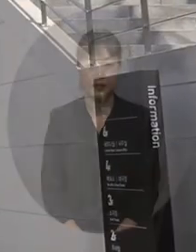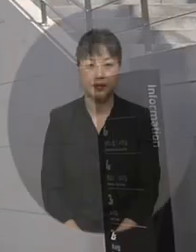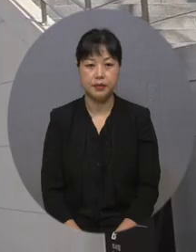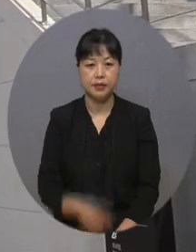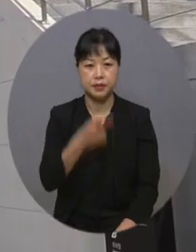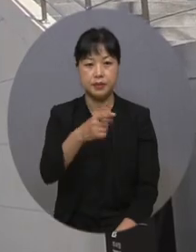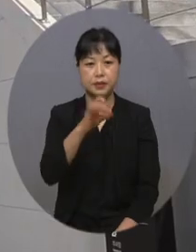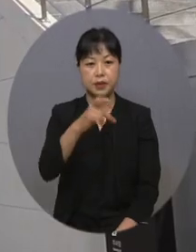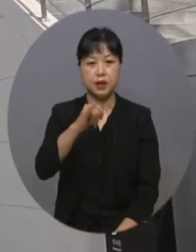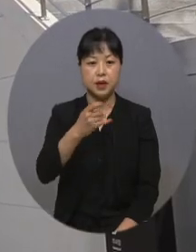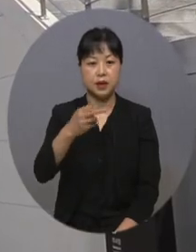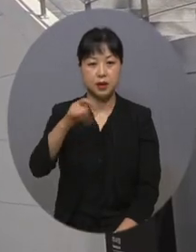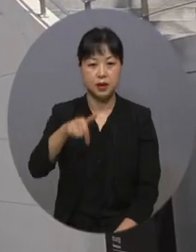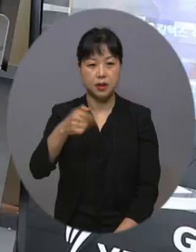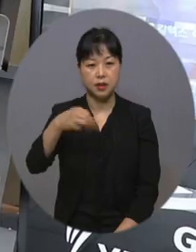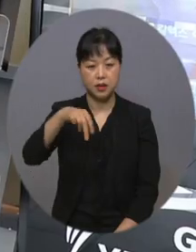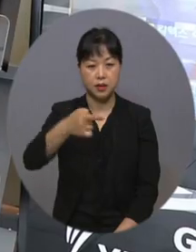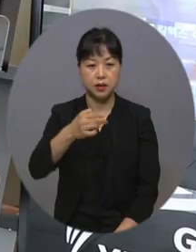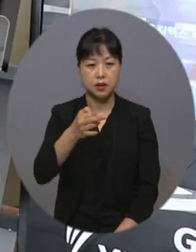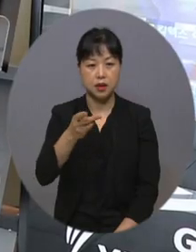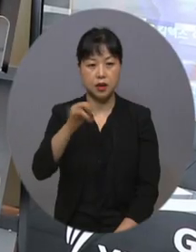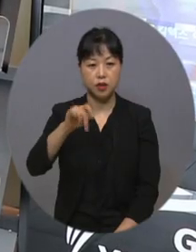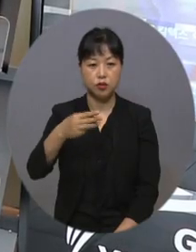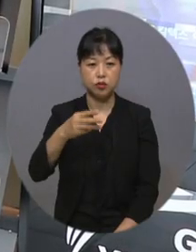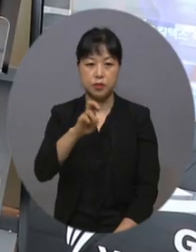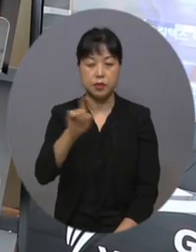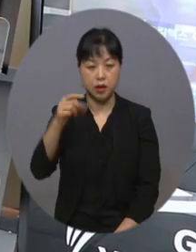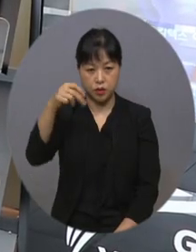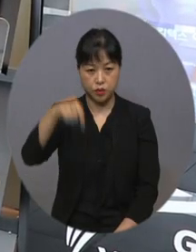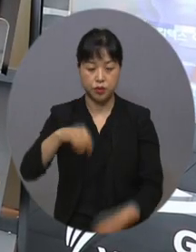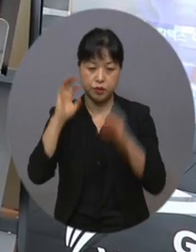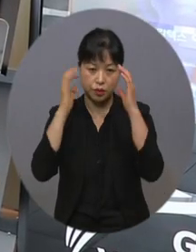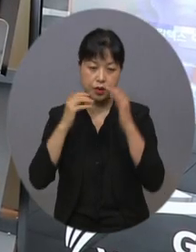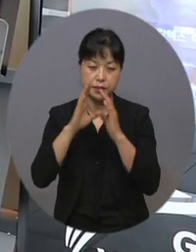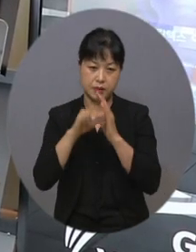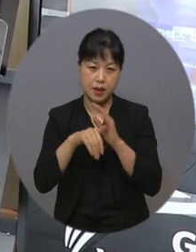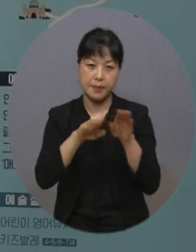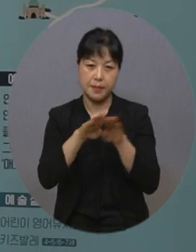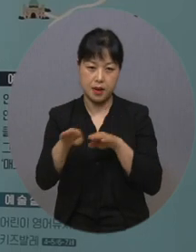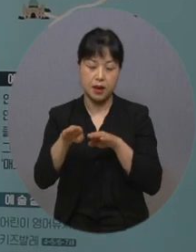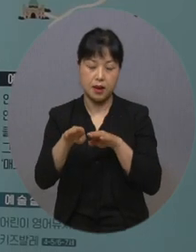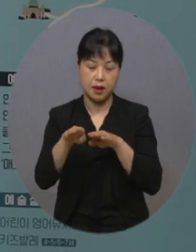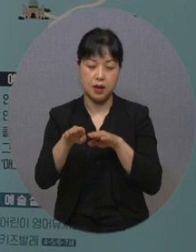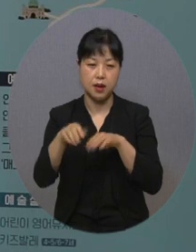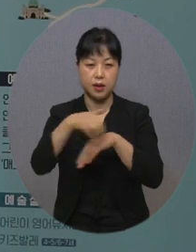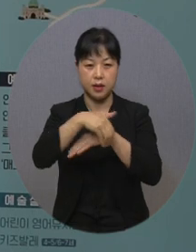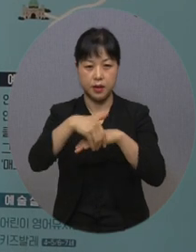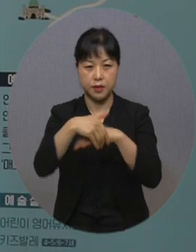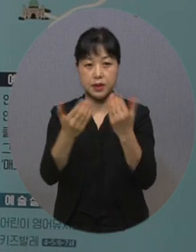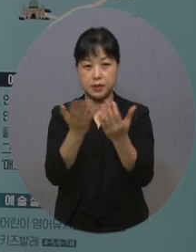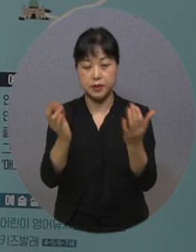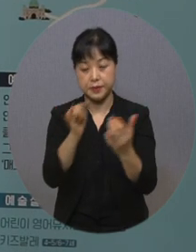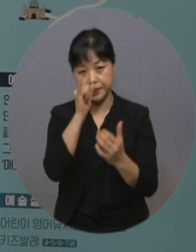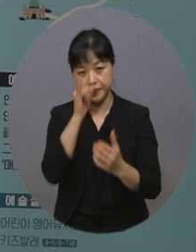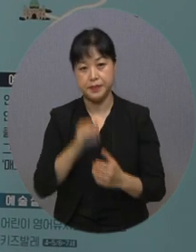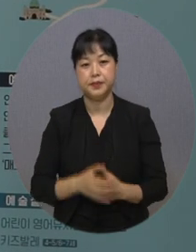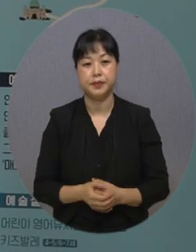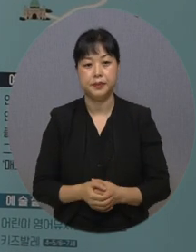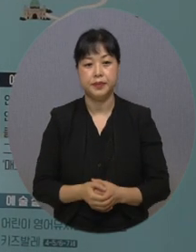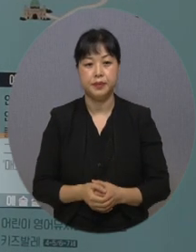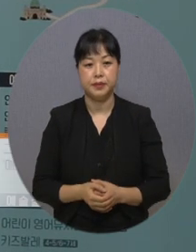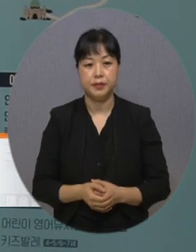gs 칼텍스 예문 바로 전시실에서는 해마다 여름이면 여름 방학 기획전시를 개최하고 있습니다